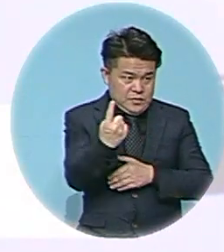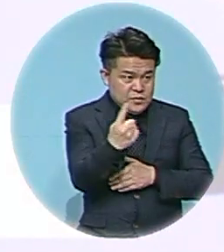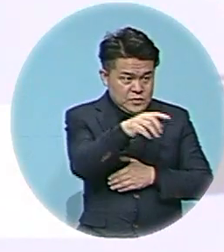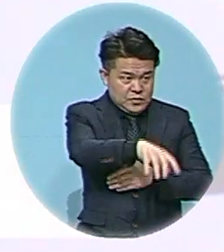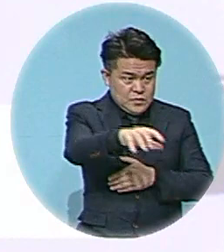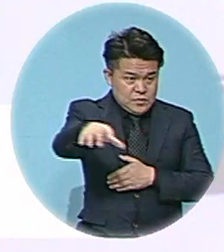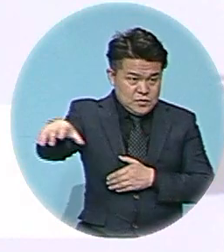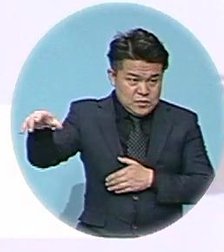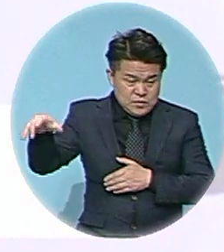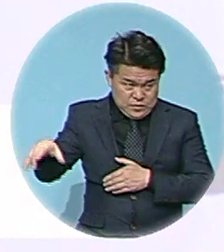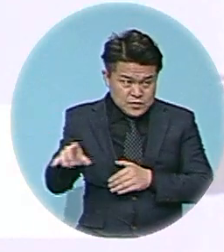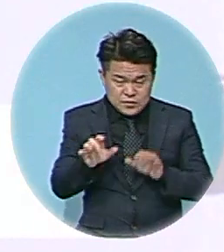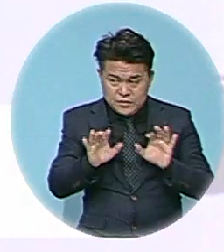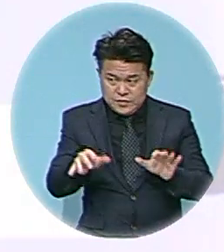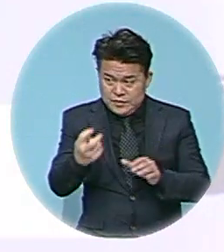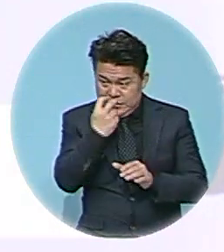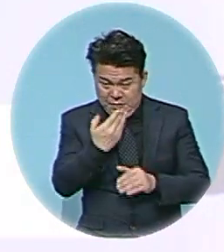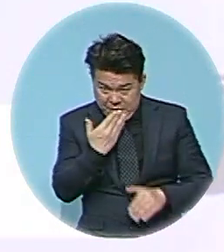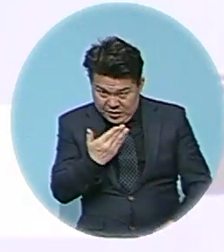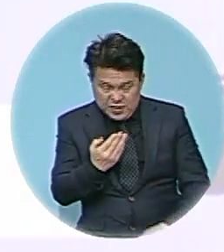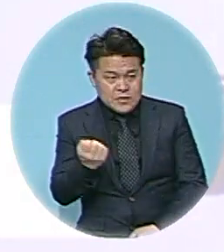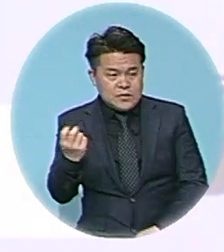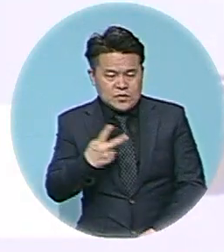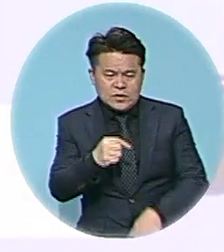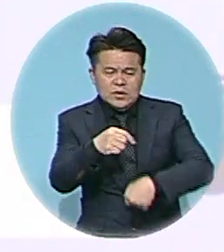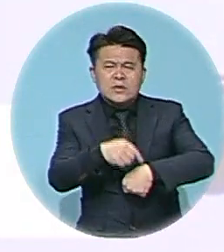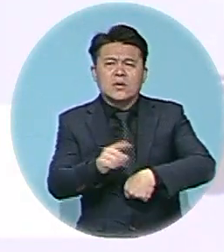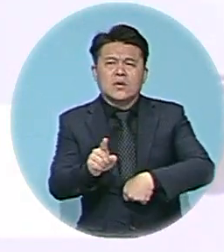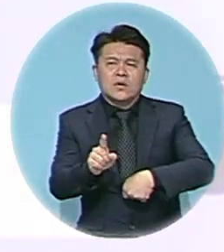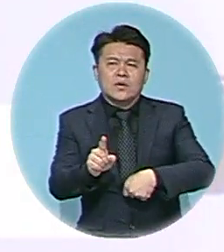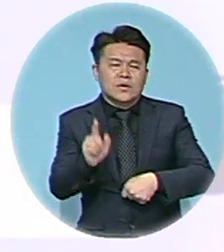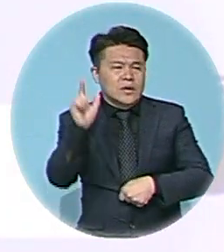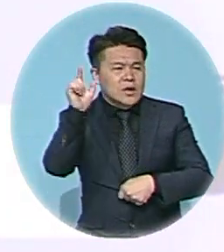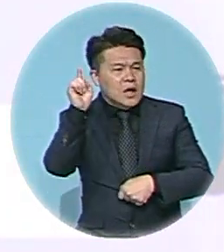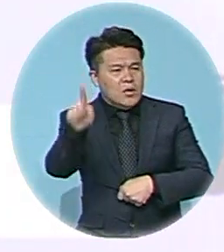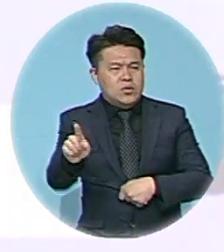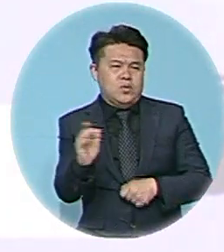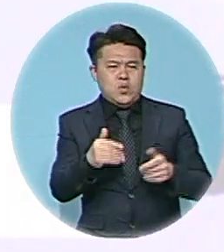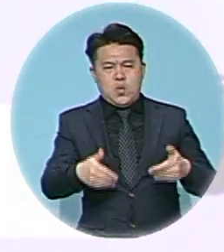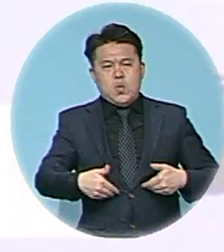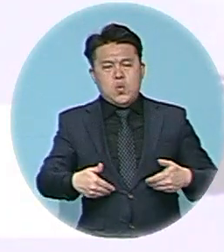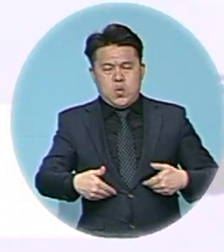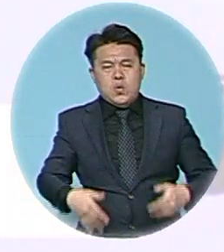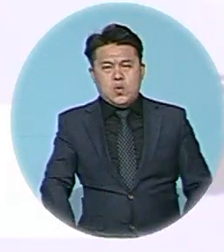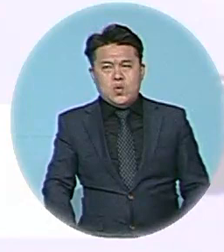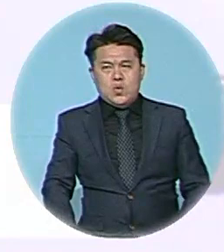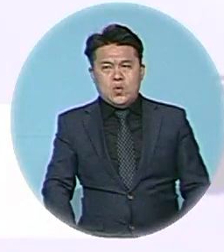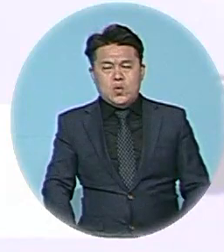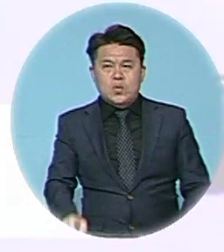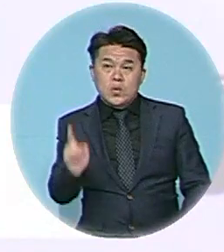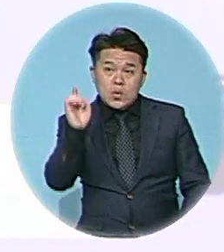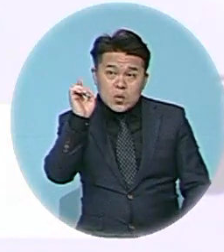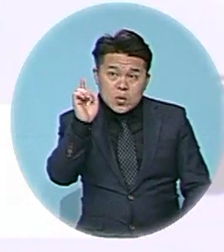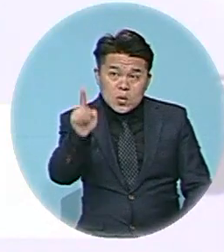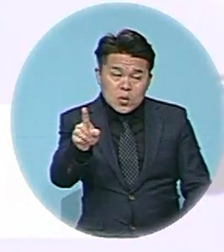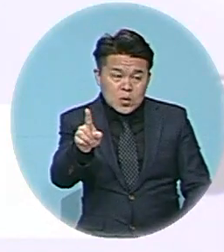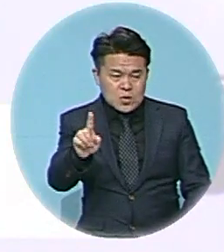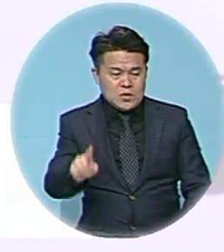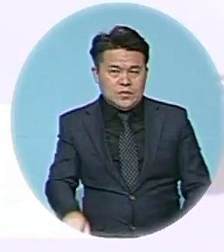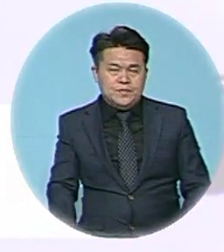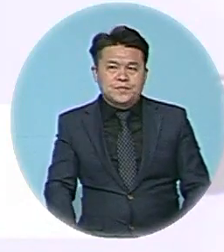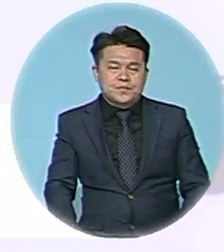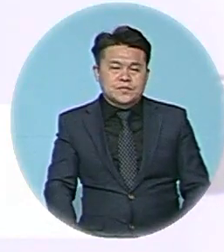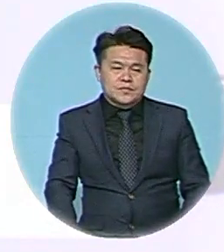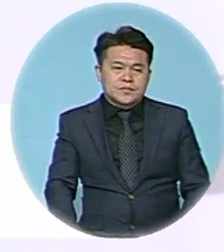시도보건환경연구원에서만 검사가 가능하며 이 검사 시간도 하루 정도가 소요가 됩니다. 하루에 160여